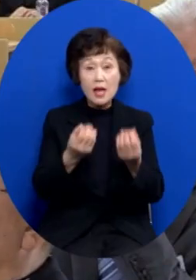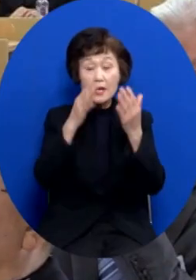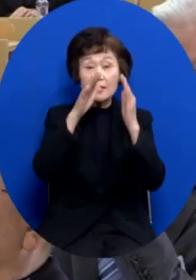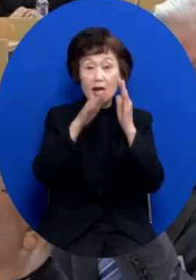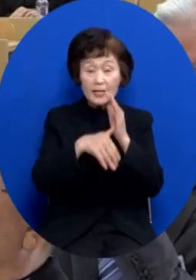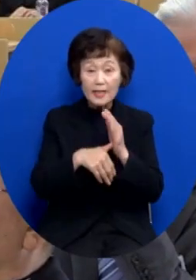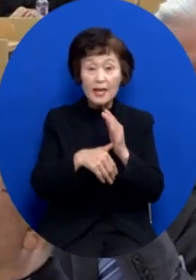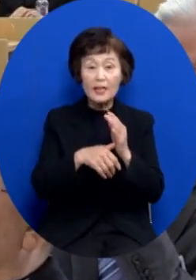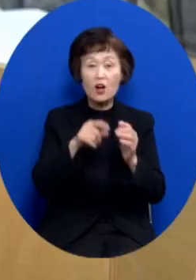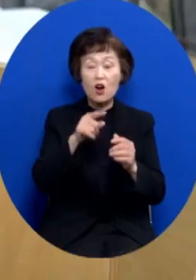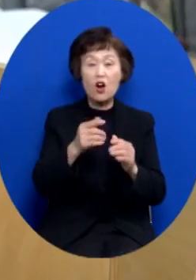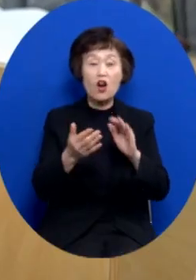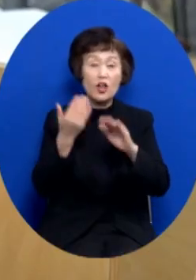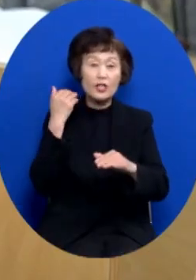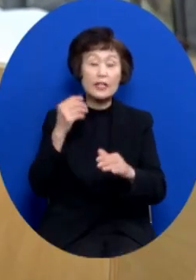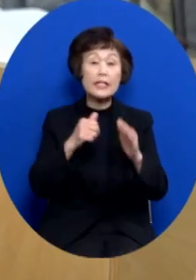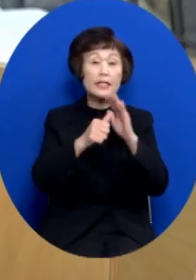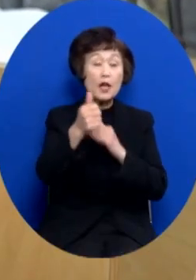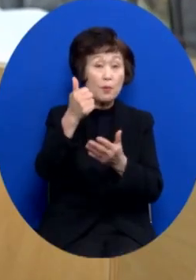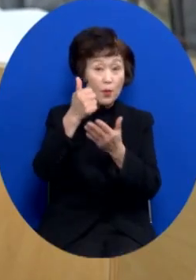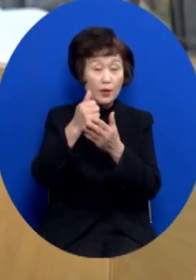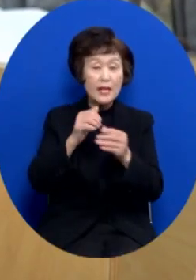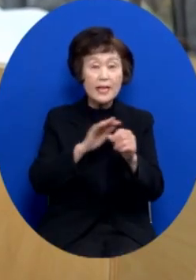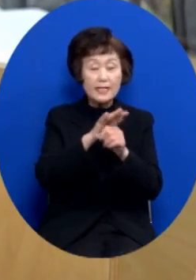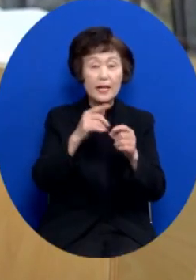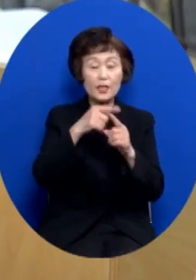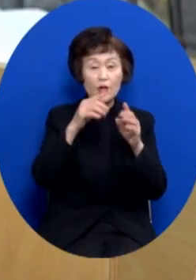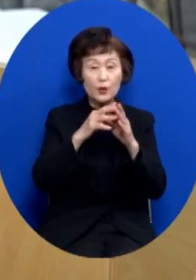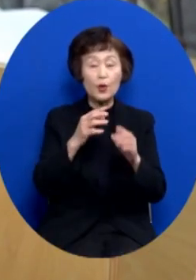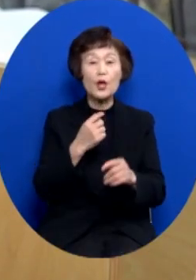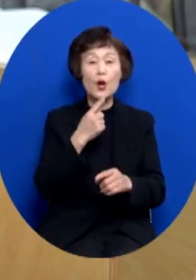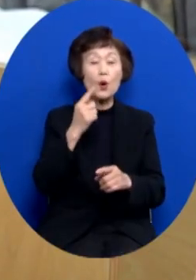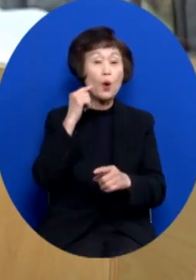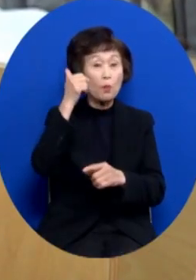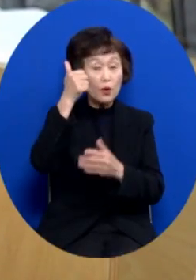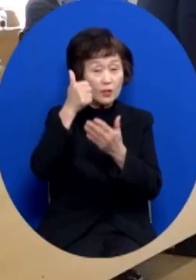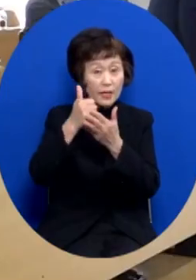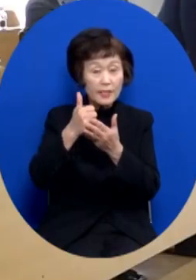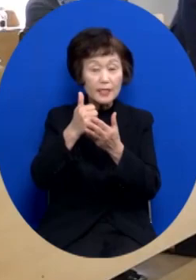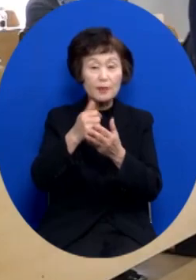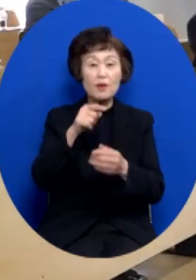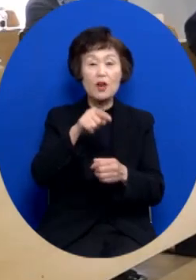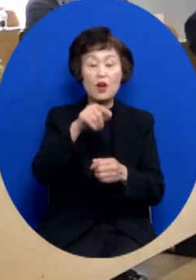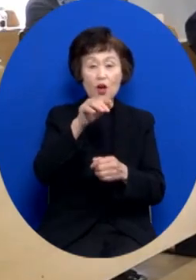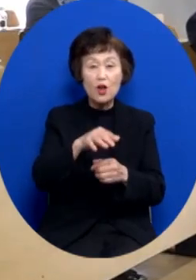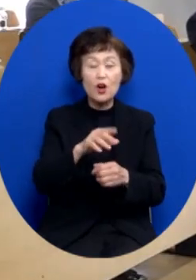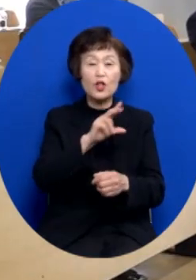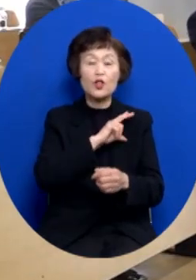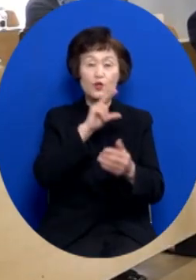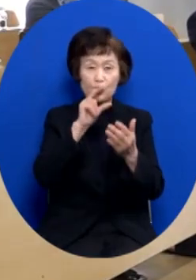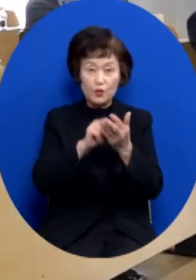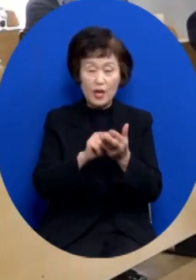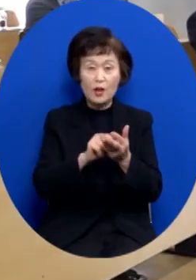행사에서는 숙목회 직전 대표회장인 사랑의 교회 오정현 목사가 숙목회의 신대기를